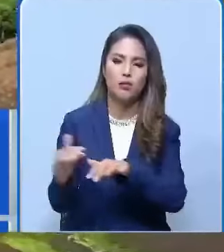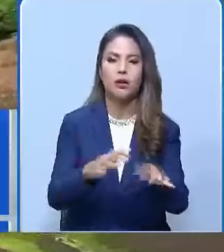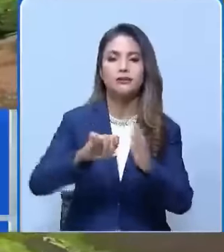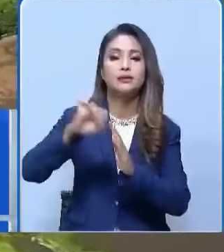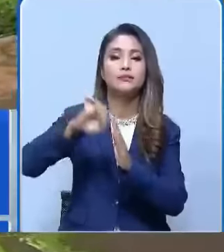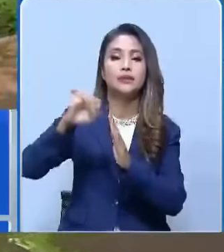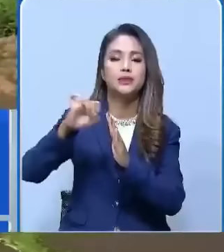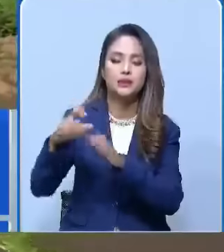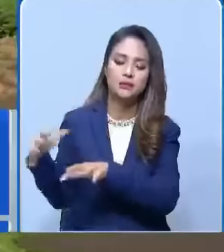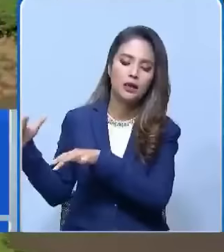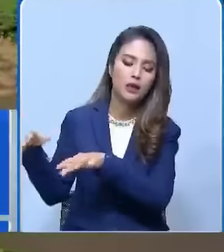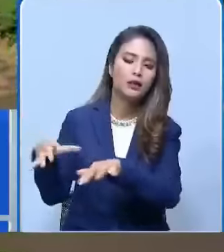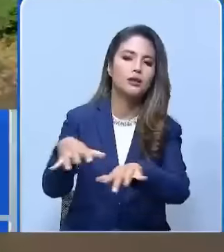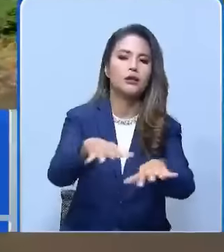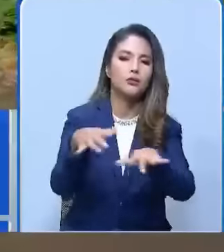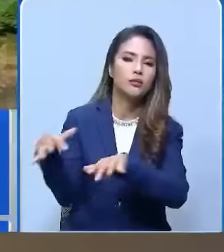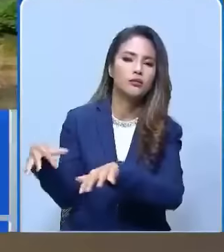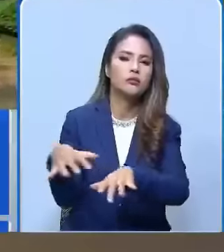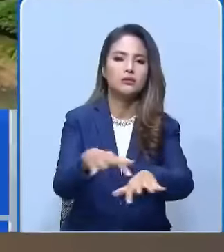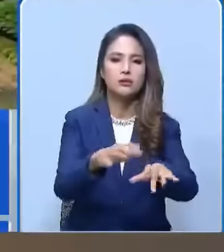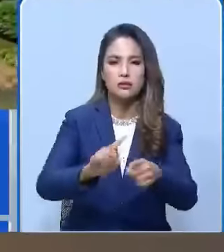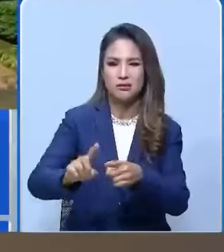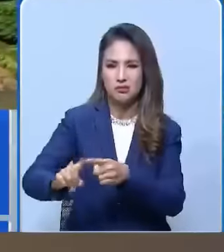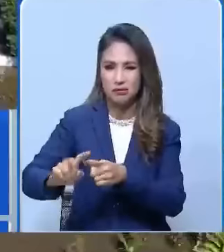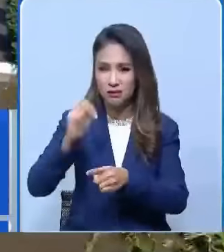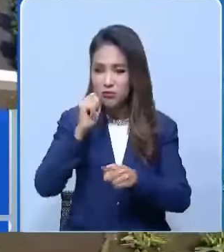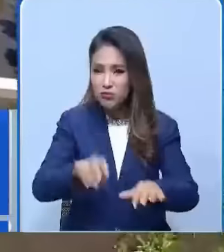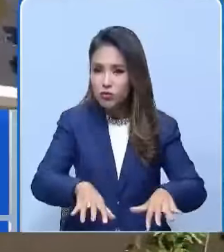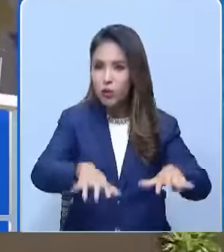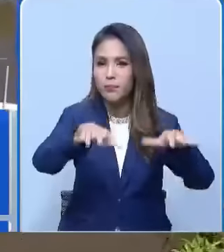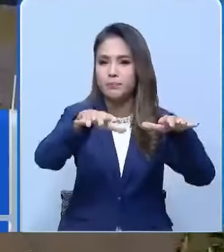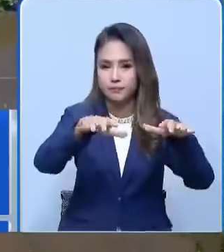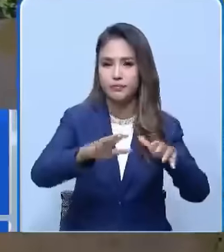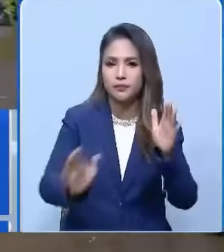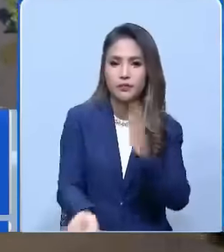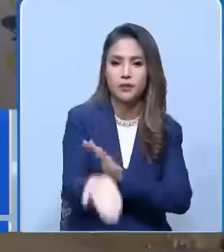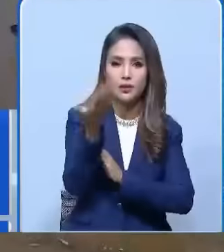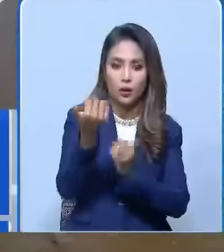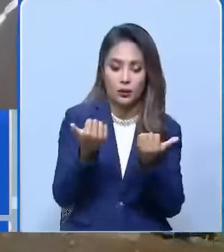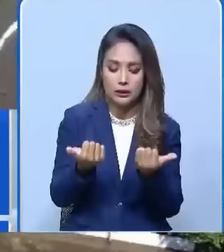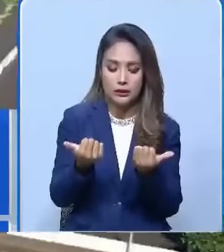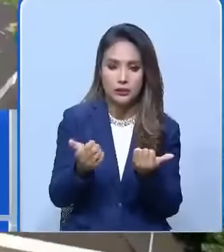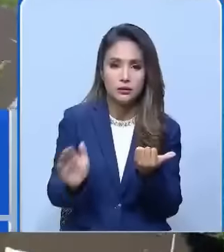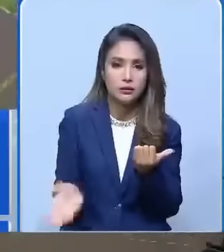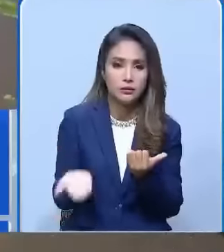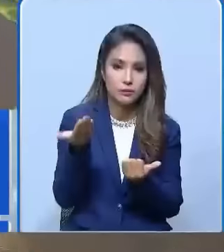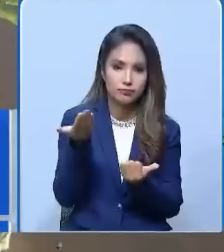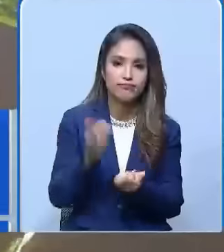ครับที่ไหลผ่านลงมาตามลำน้ำสาขาต่างๆจนทำให้น้ำท่วมสูงนะครับเมื่อเช้ามืดที่ผ่านมา